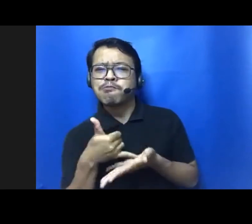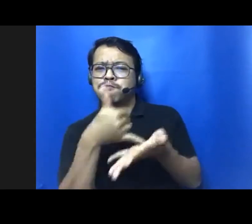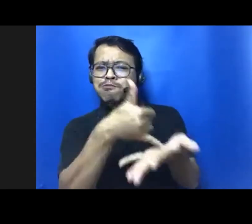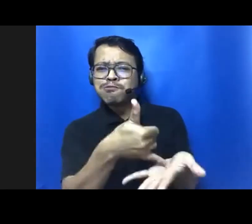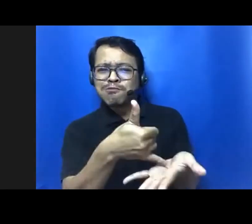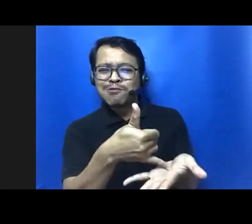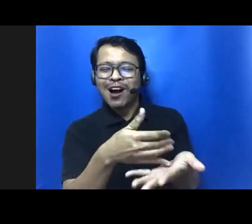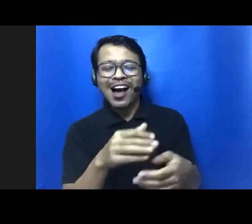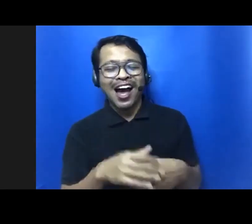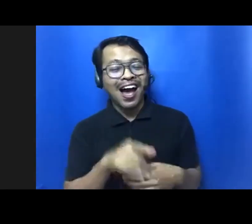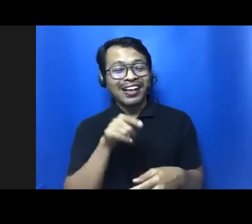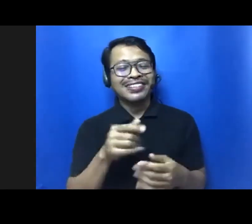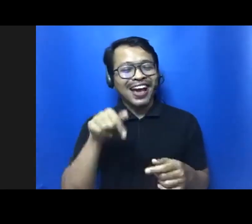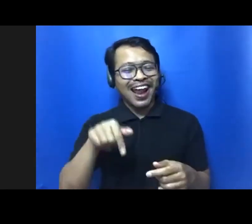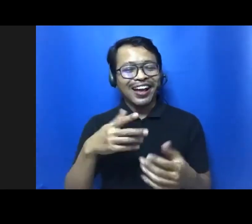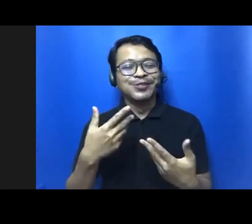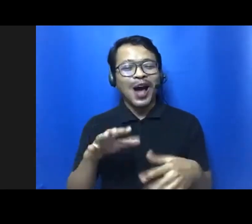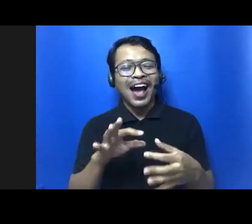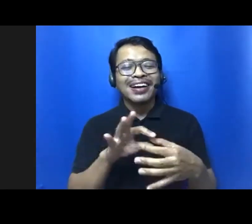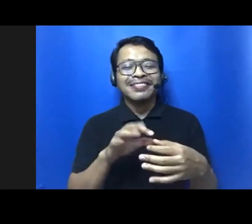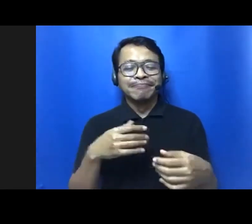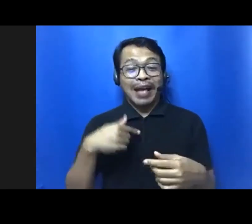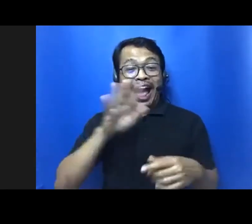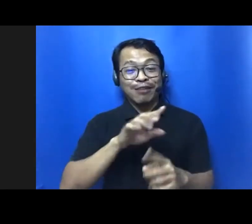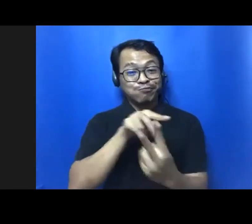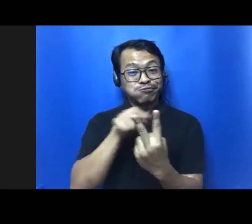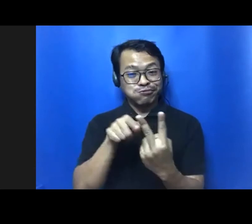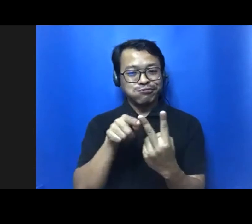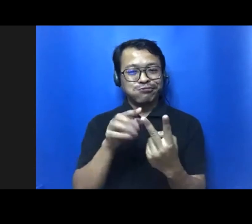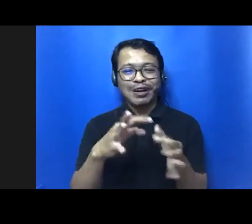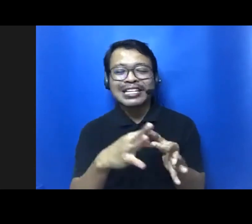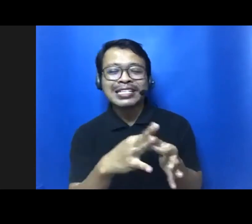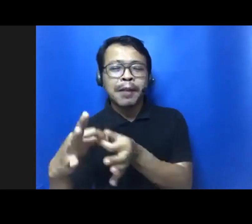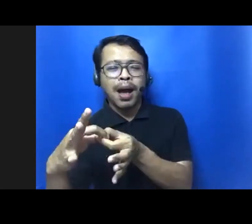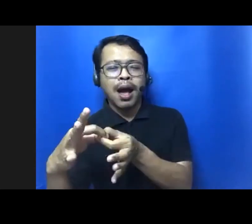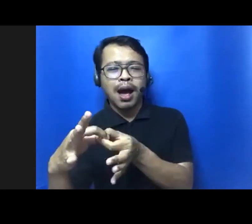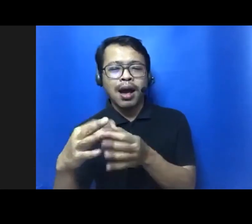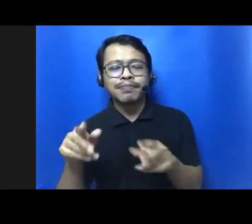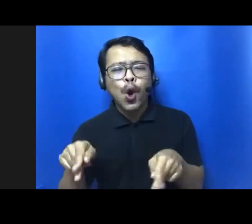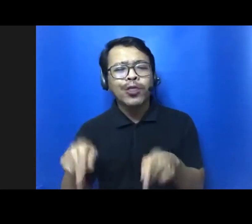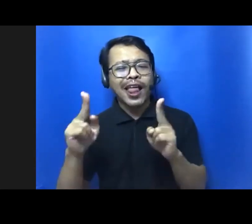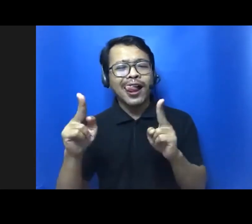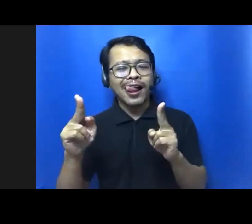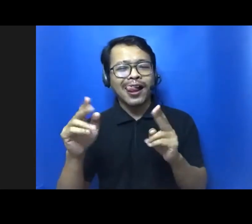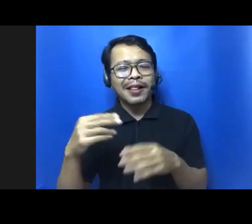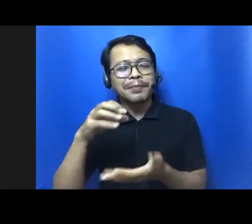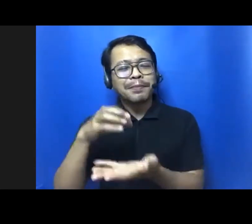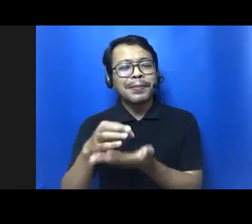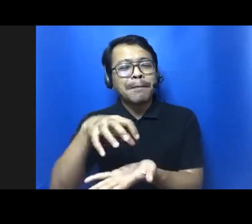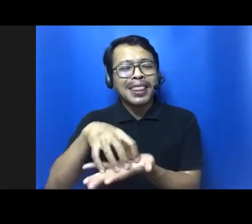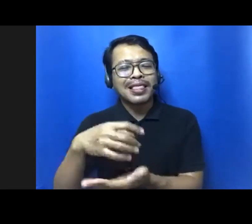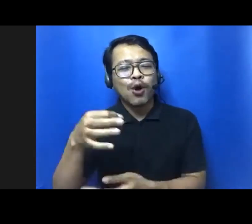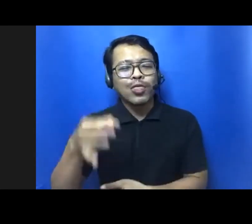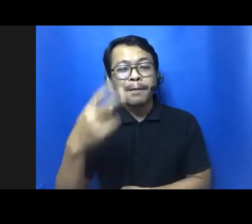kerjasama dengan salah satu hotel besar di Kota Bandung. Mudah-mudahan nanti di galerinya dapat